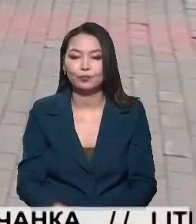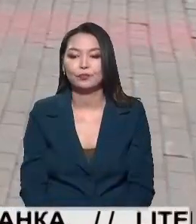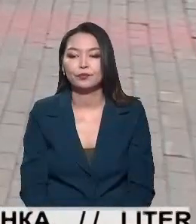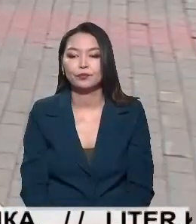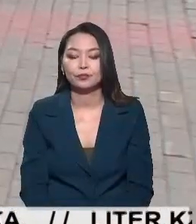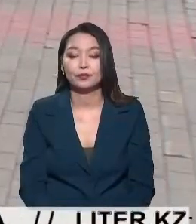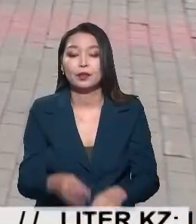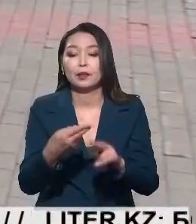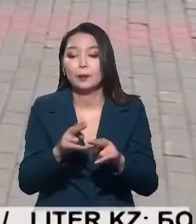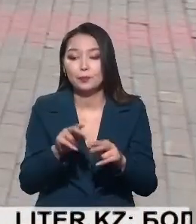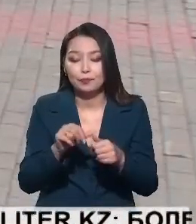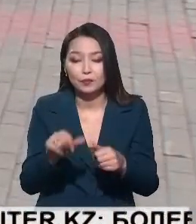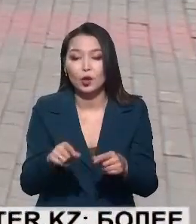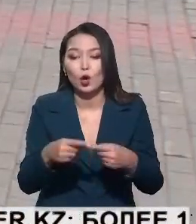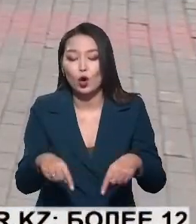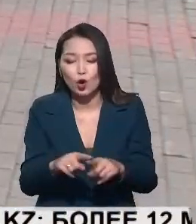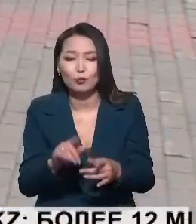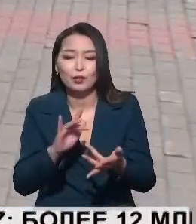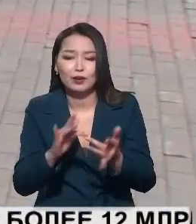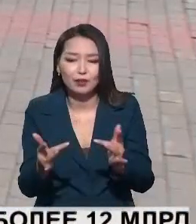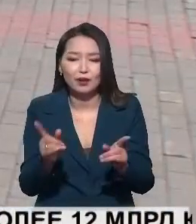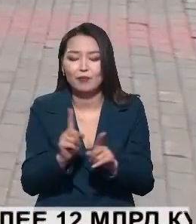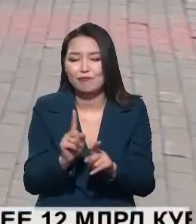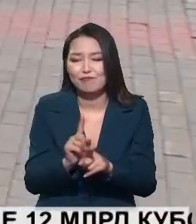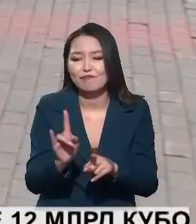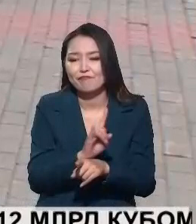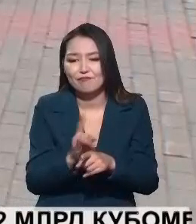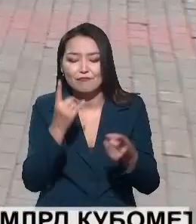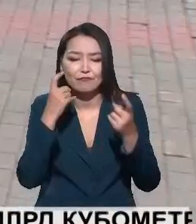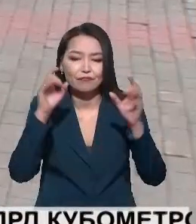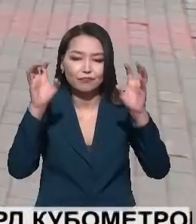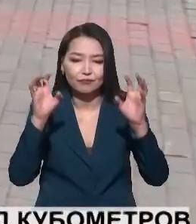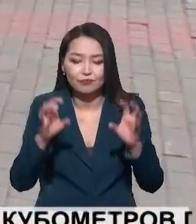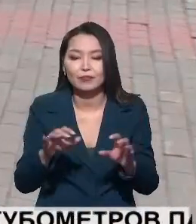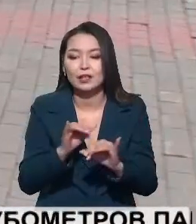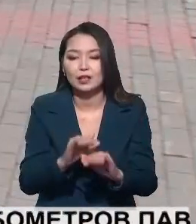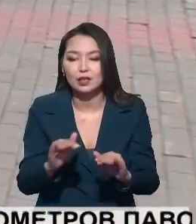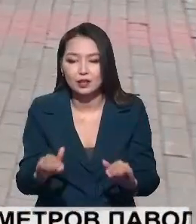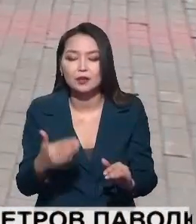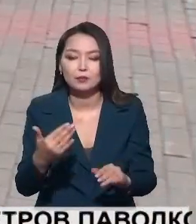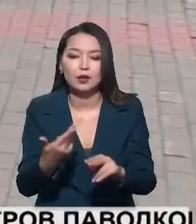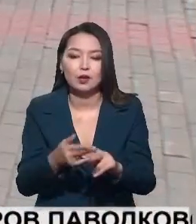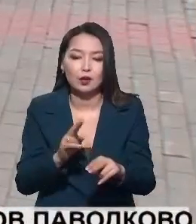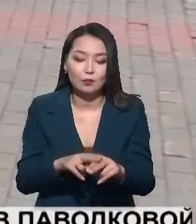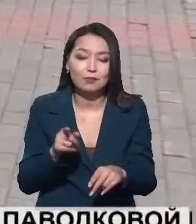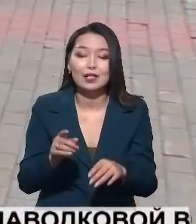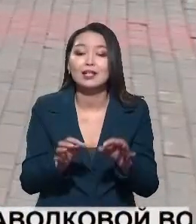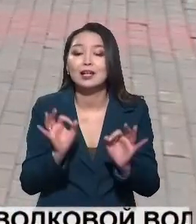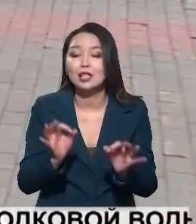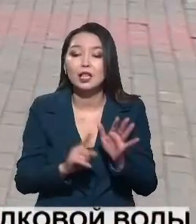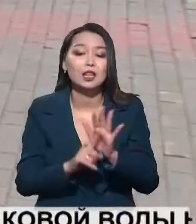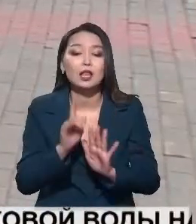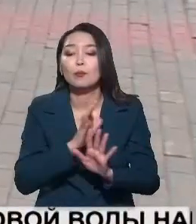Помимо этого, в обществе появились фейки о том, что в законе прописаны нормы, которые детей лишают семей. Таких норм изначально не было и